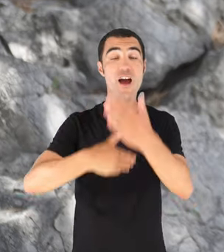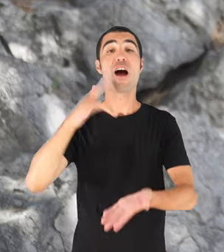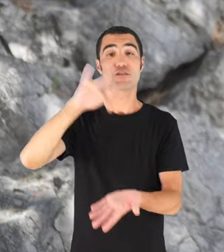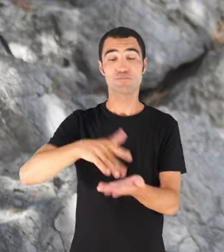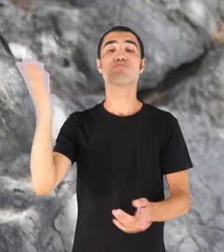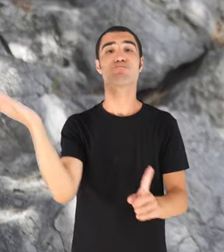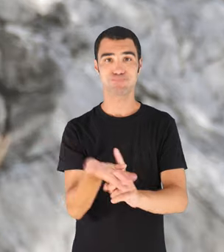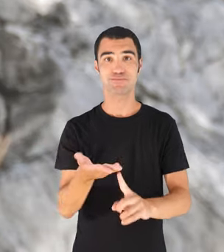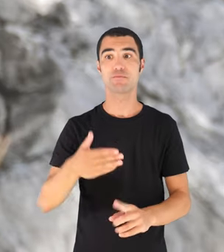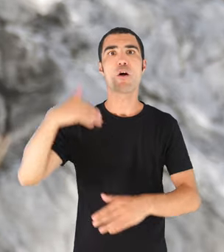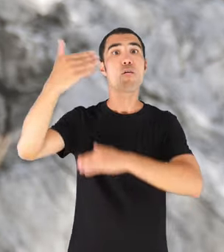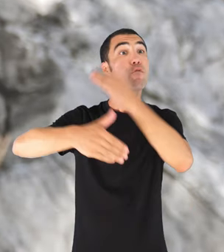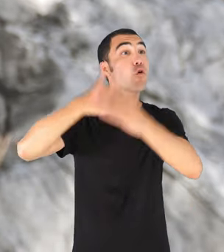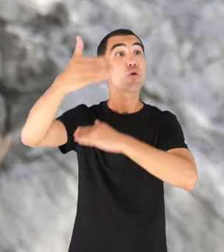mal.